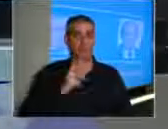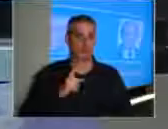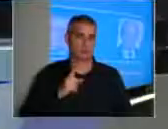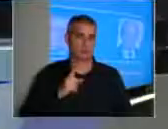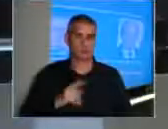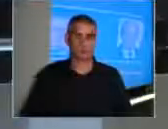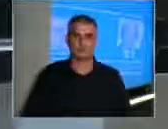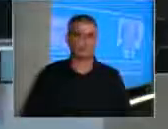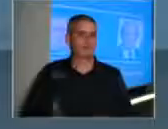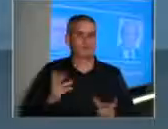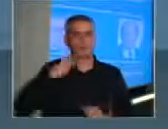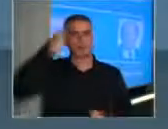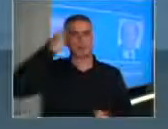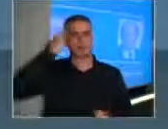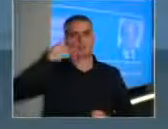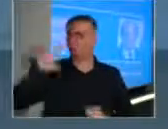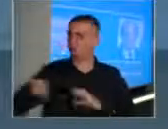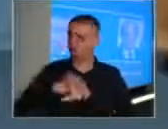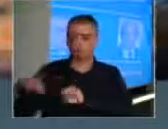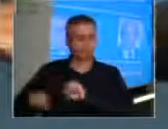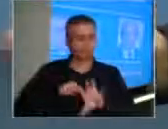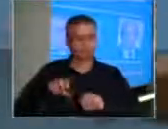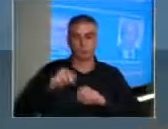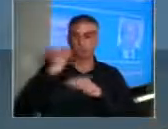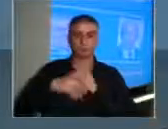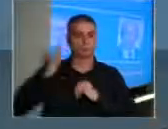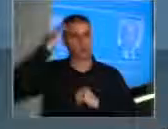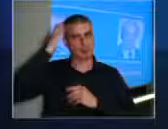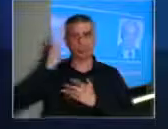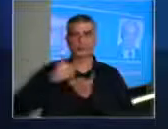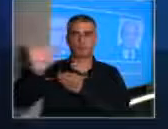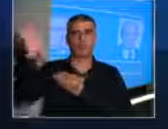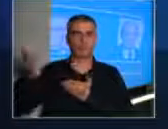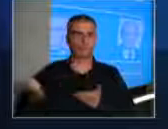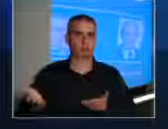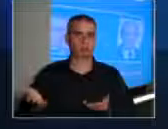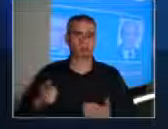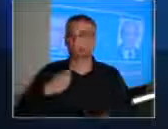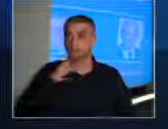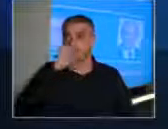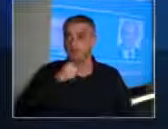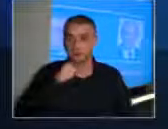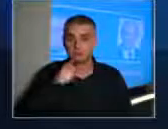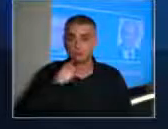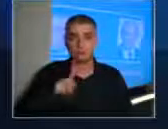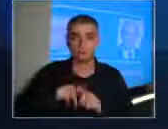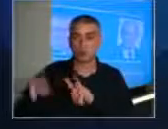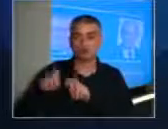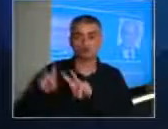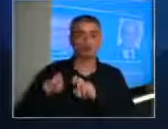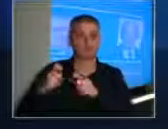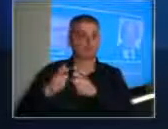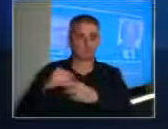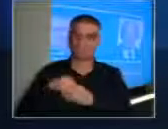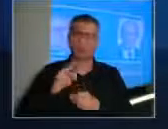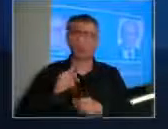פחות. איך הוא יכול לדעת שאם הוא שותה מפה ומפה, שבנט לא יישאר בחוץ? אני חושב שעצם התפיסה הזאת, שהוא שותה מנדטים, הרי